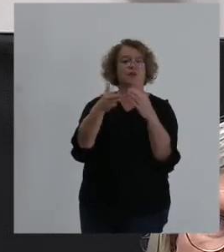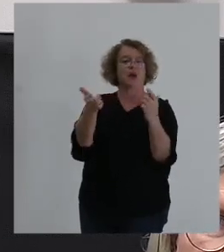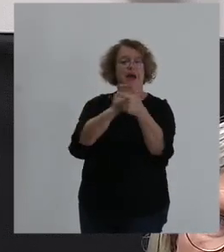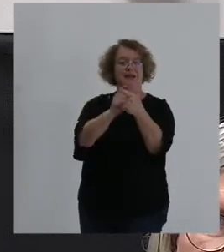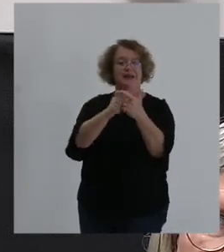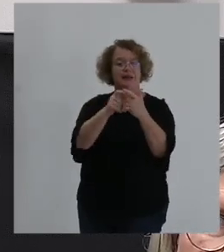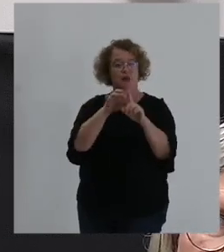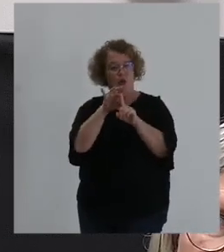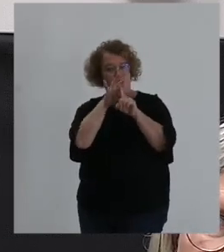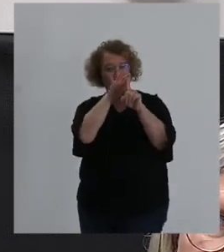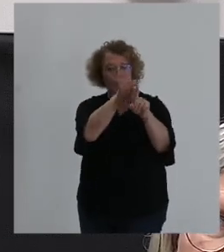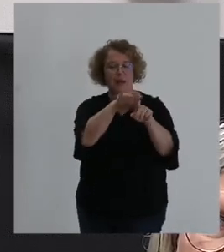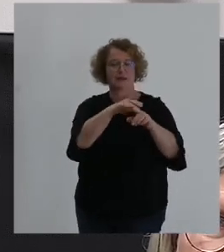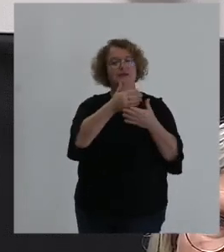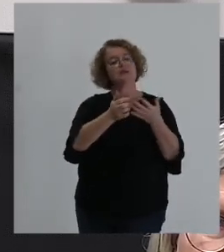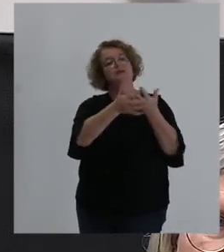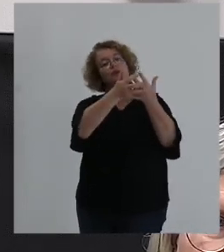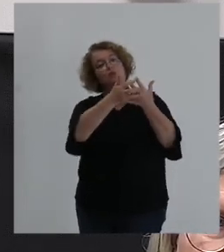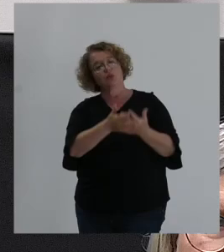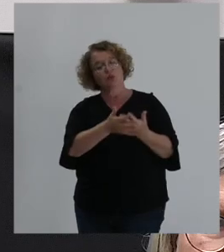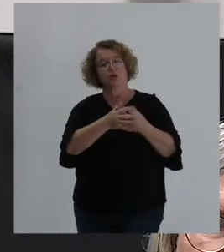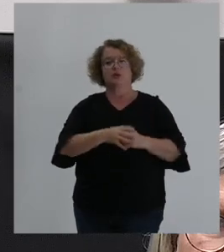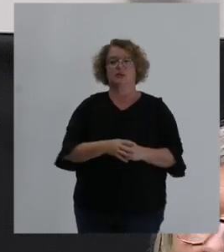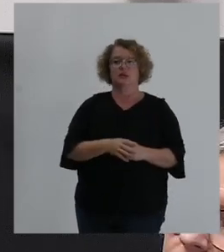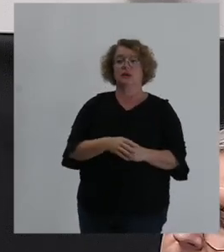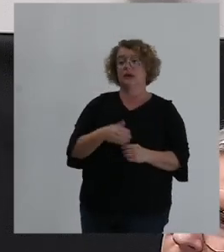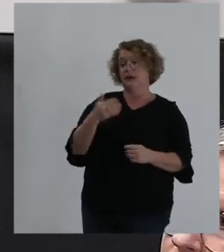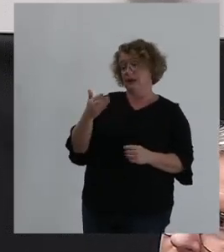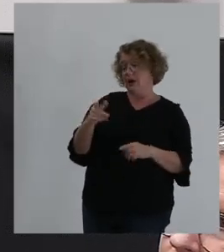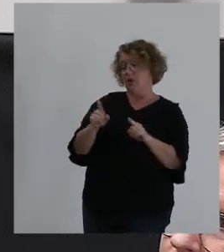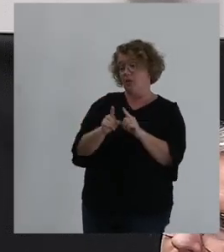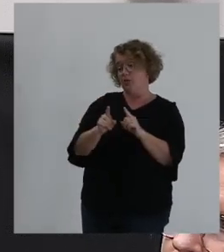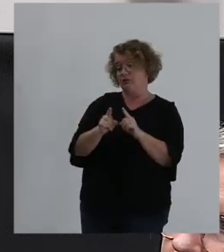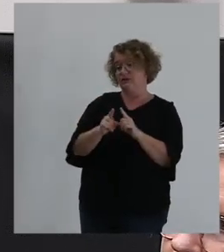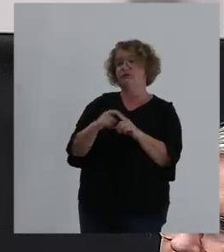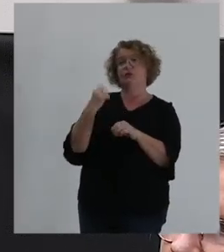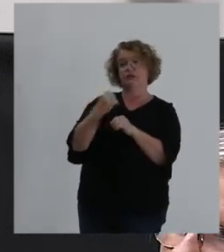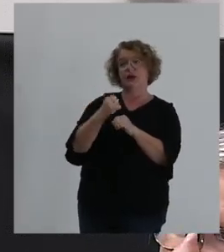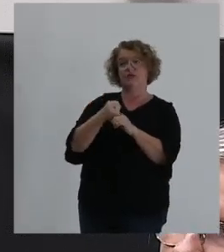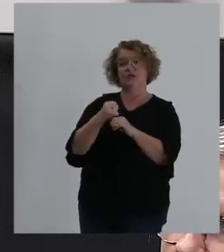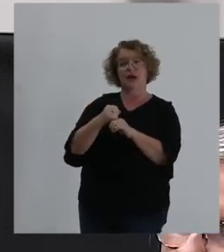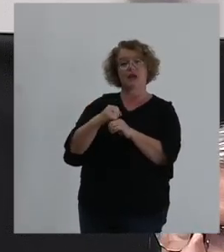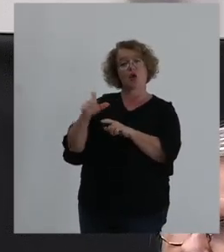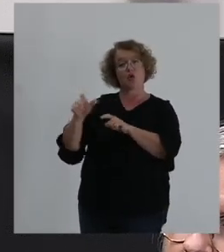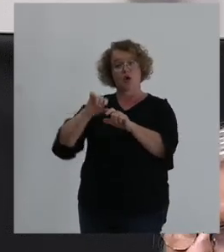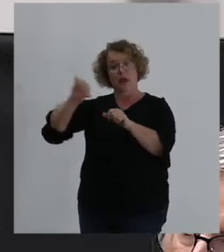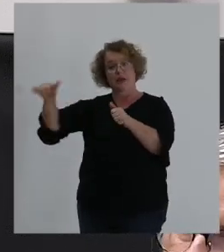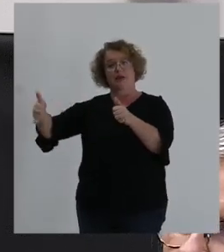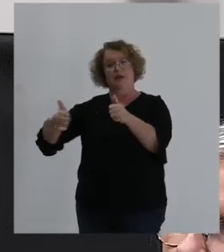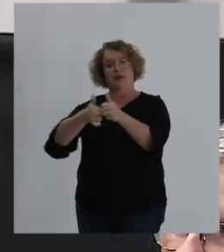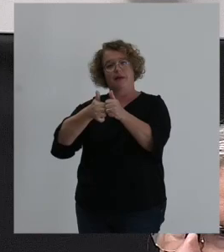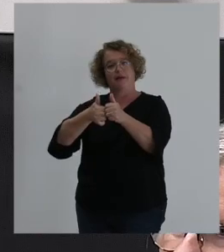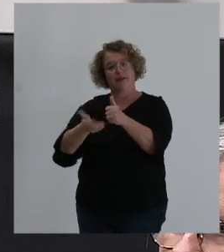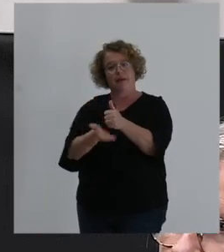est, assez lourd. Et à ce titre, il faut d'ailleurs mieux reconnaître le travail d'encadrement de ses collègues, bien sûr